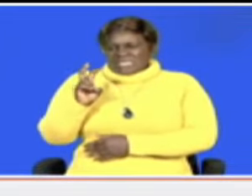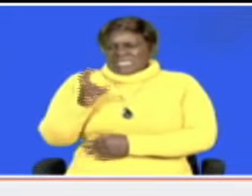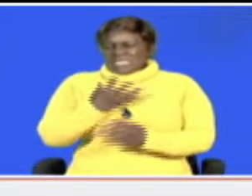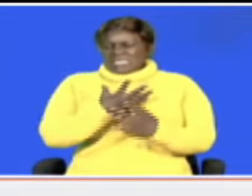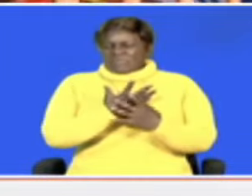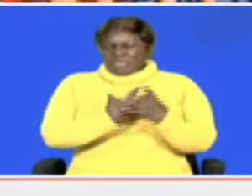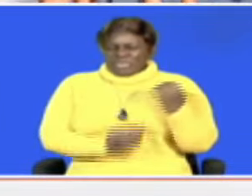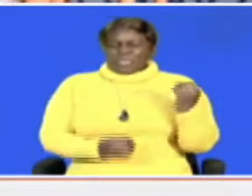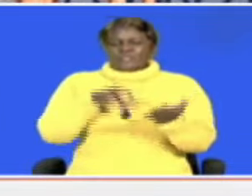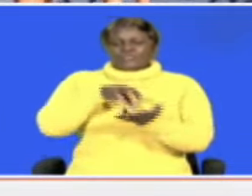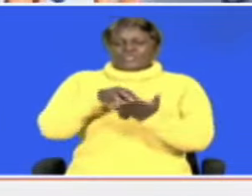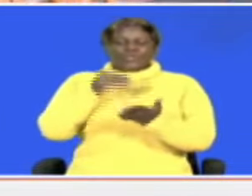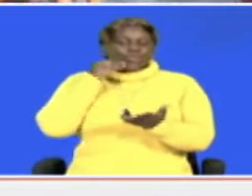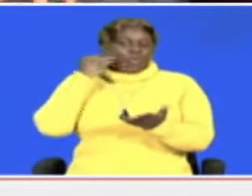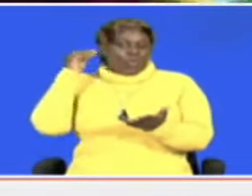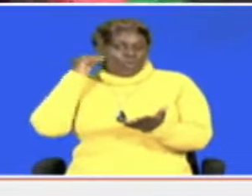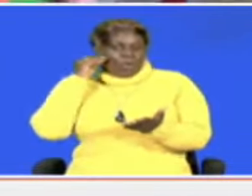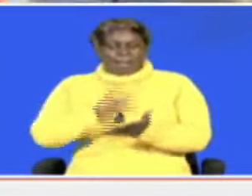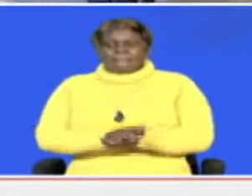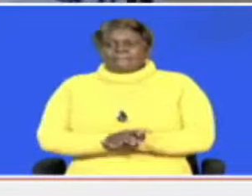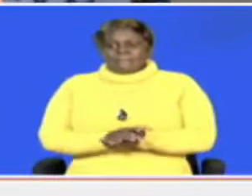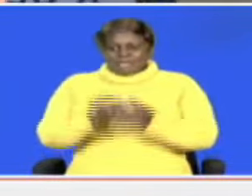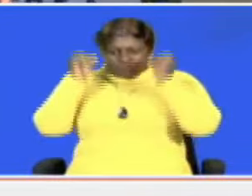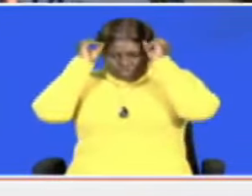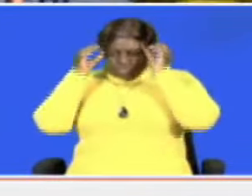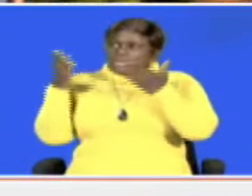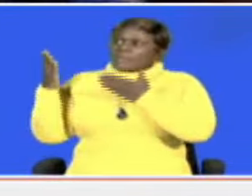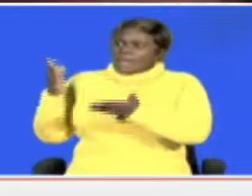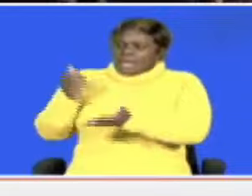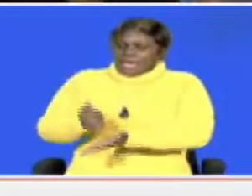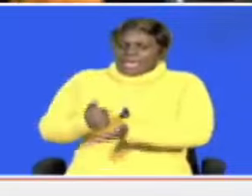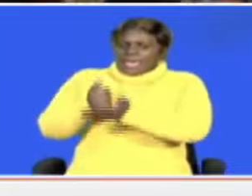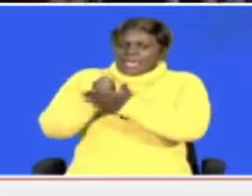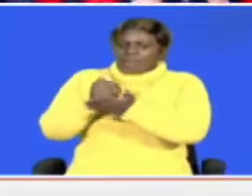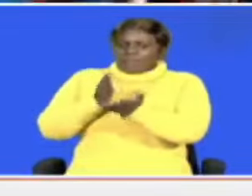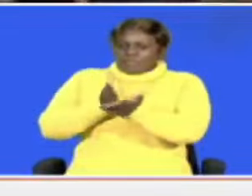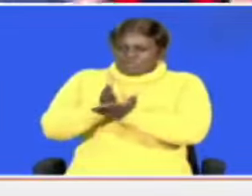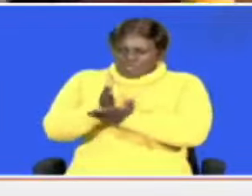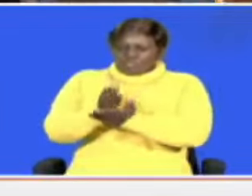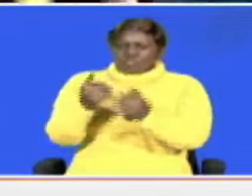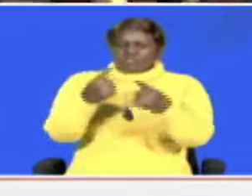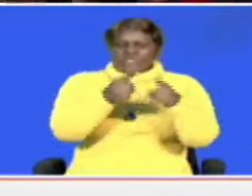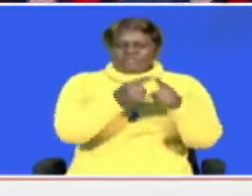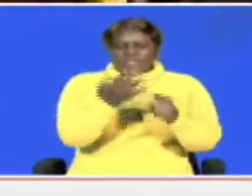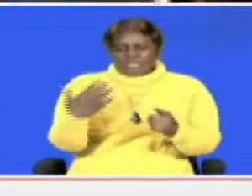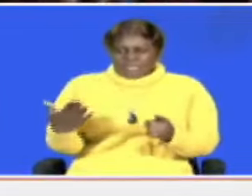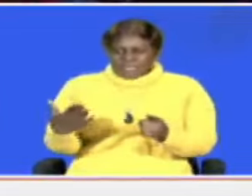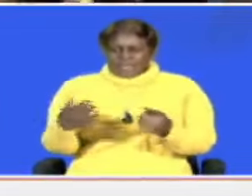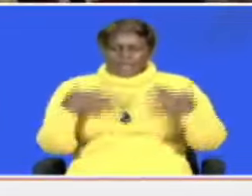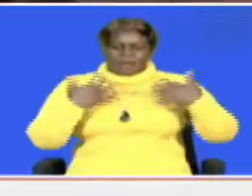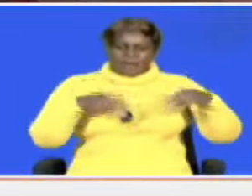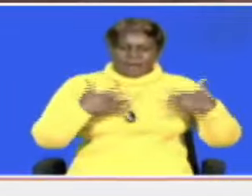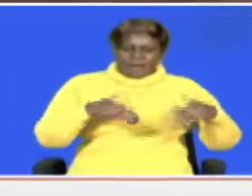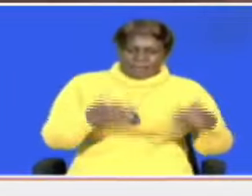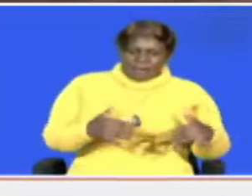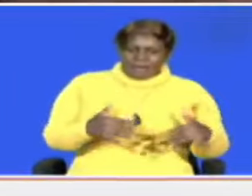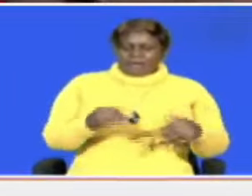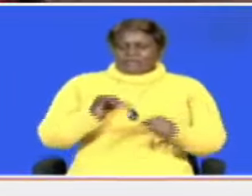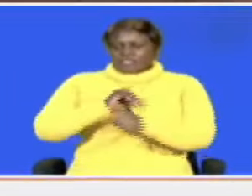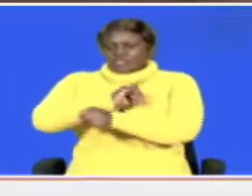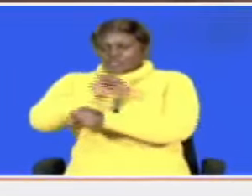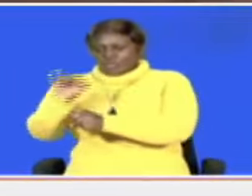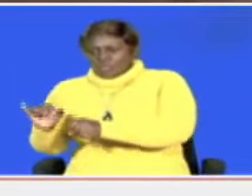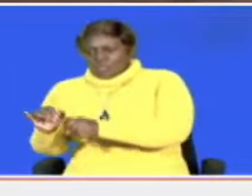kuhuzunisha nyumbani. Kwa hivyo, wanafunzi hawa usaidiwa kupitia shughuli mbalimbali kama vile drama, kuchora